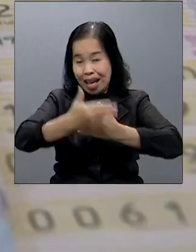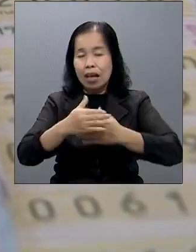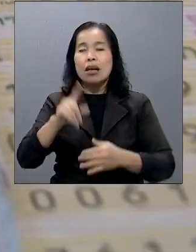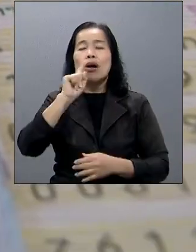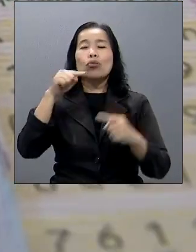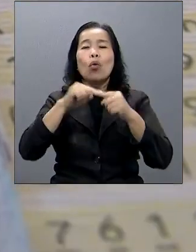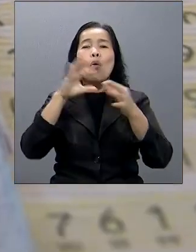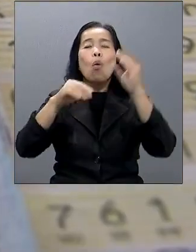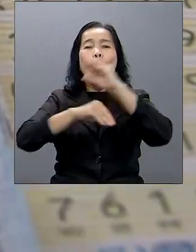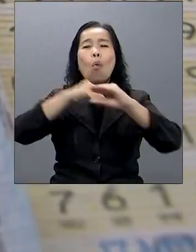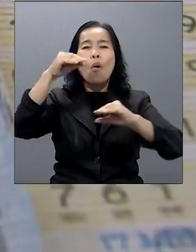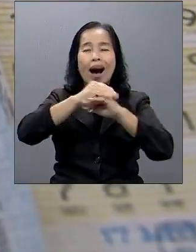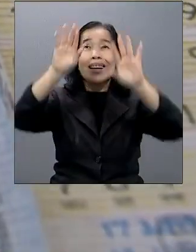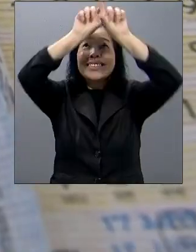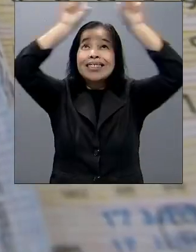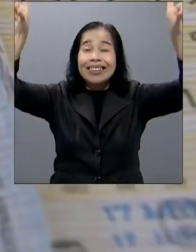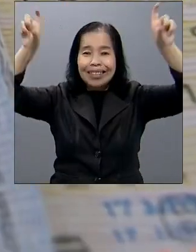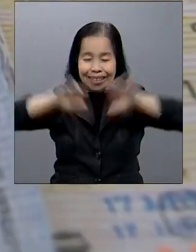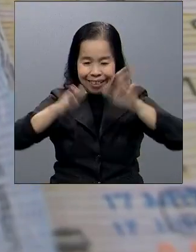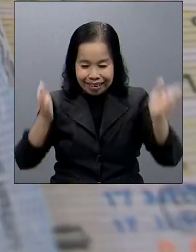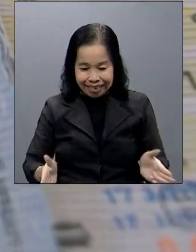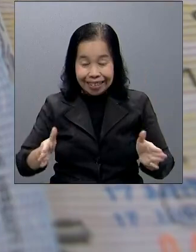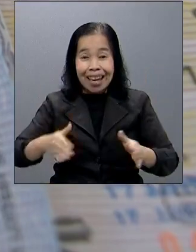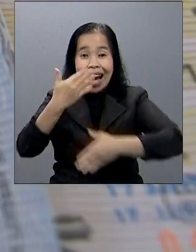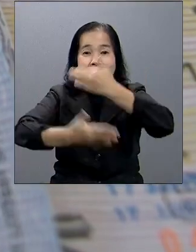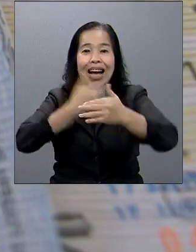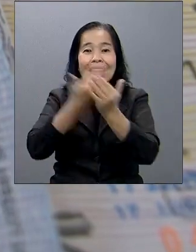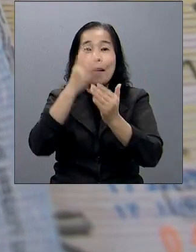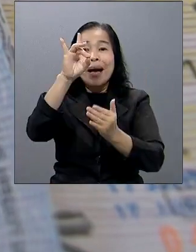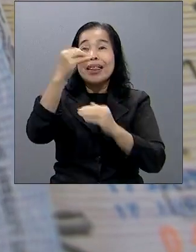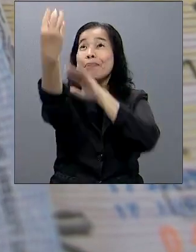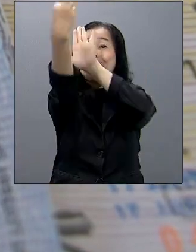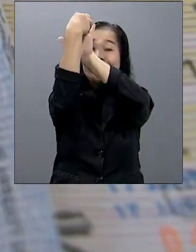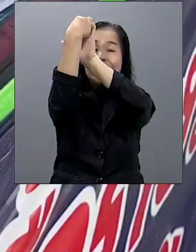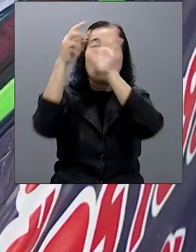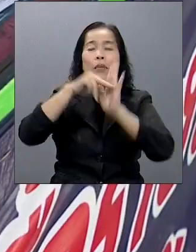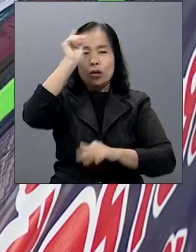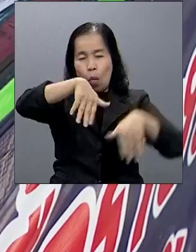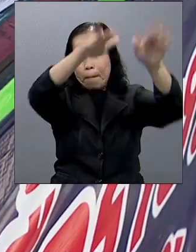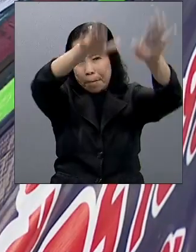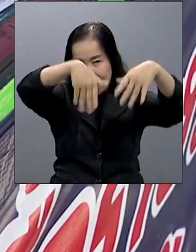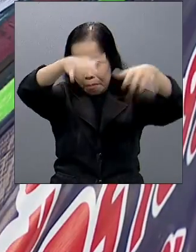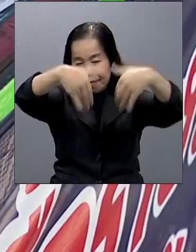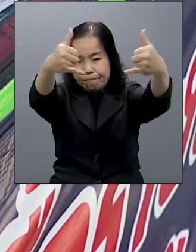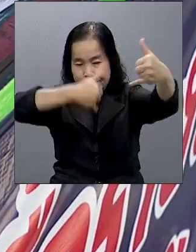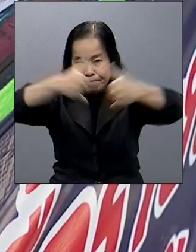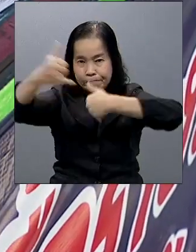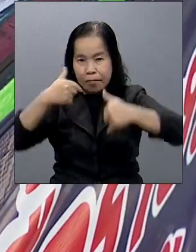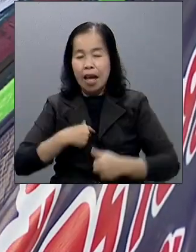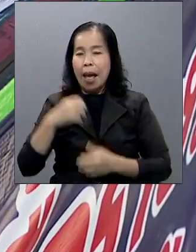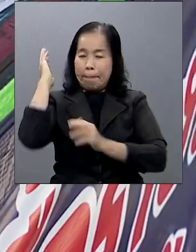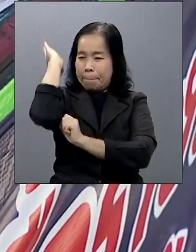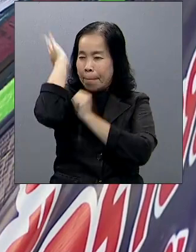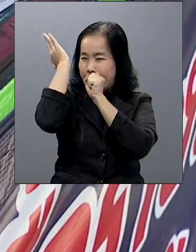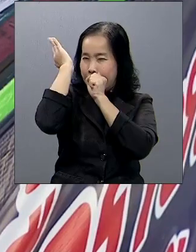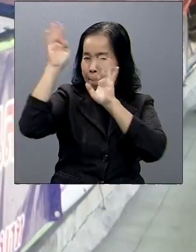าก80บาทประจำปี2566ให้เข้ารับฟังหลักเกณฑ์เงื่อนไขและข้อตกลง